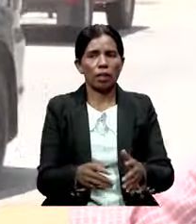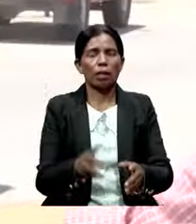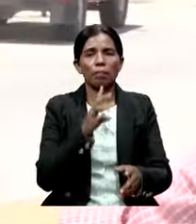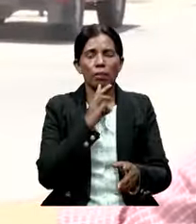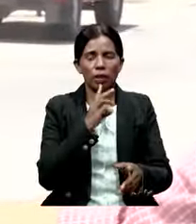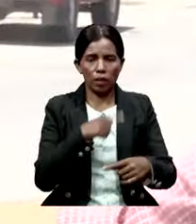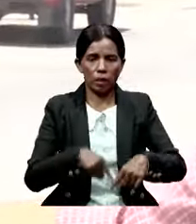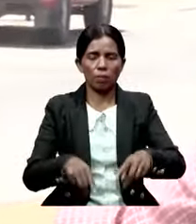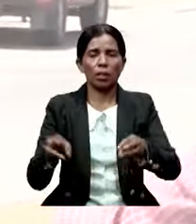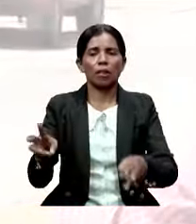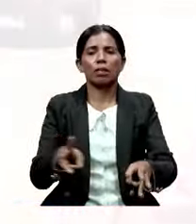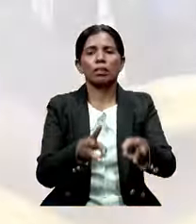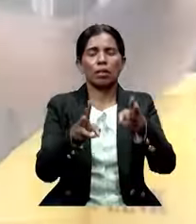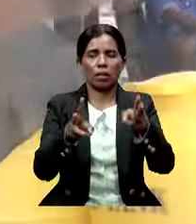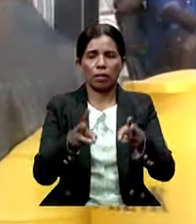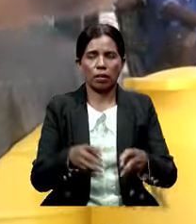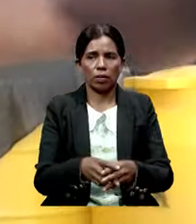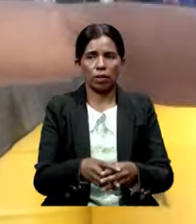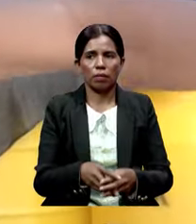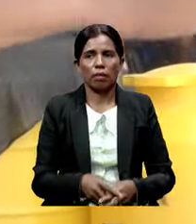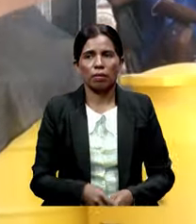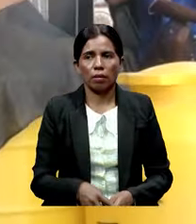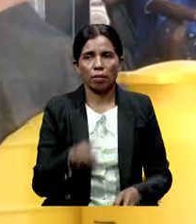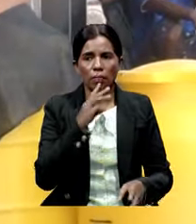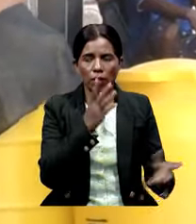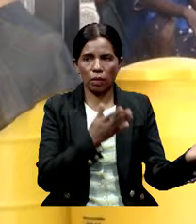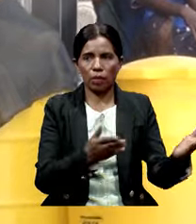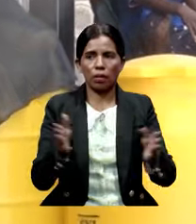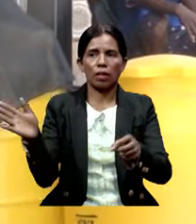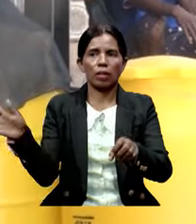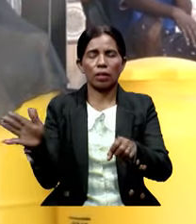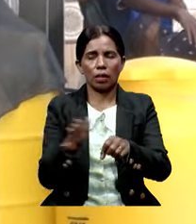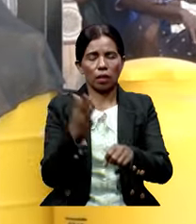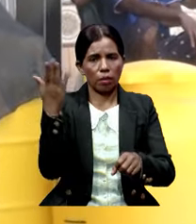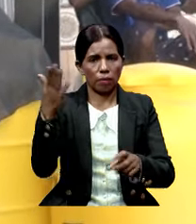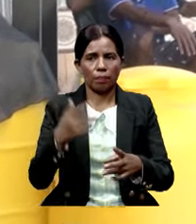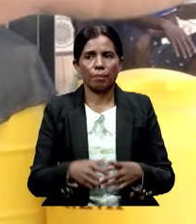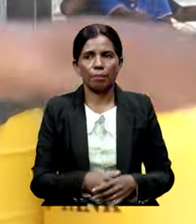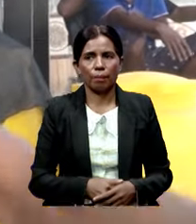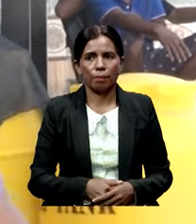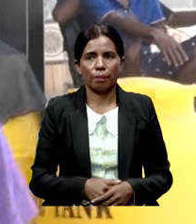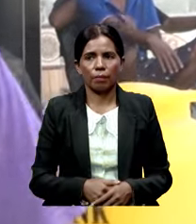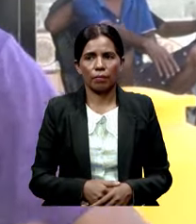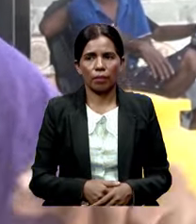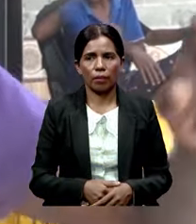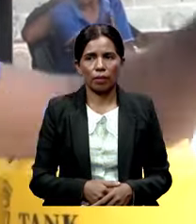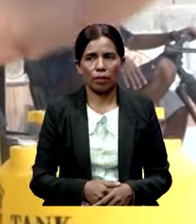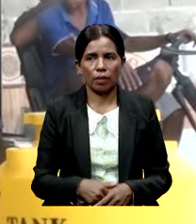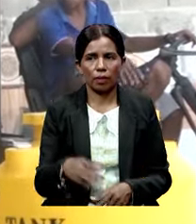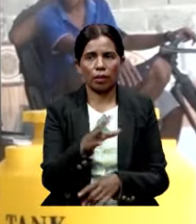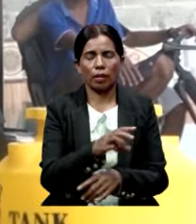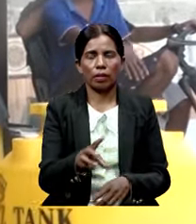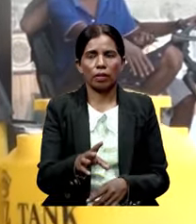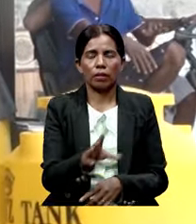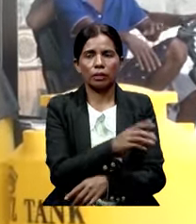ba strara laran, liu strara laran. Ne. Be kolu lor usi nene, ba meeting hela ena ba tua na ba ne antena telemore ne fiu ida